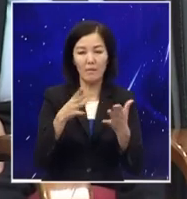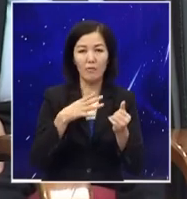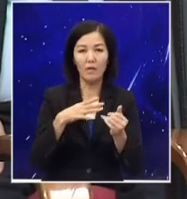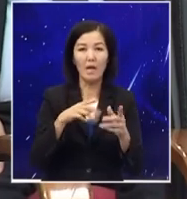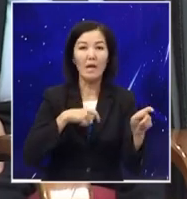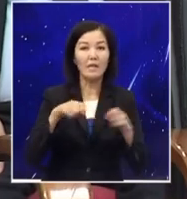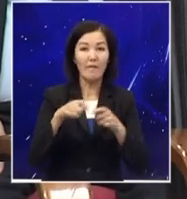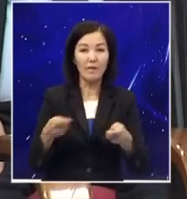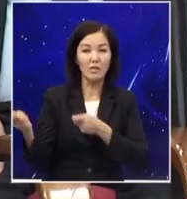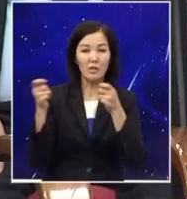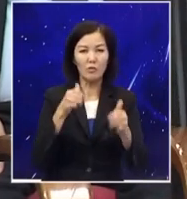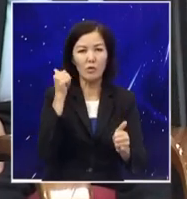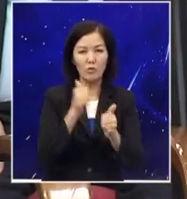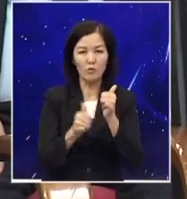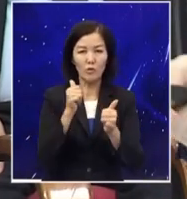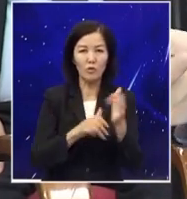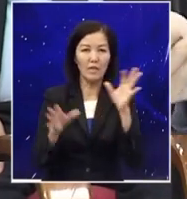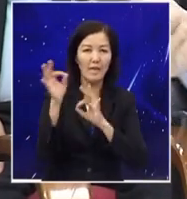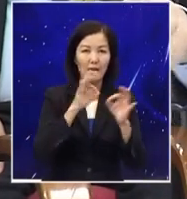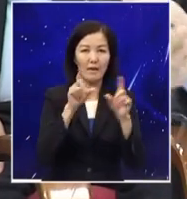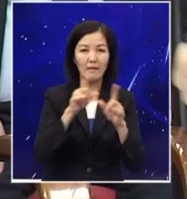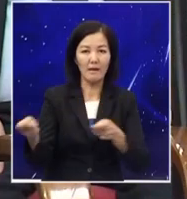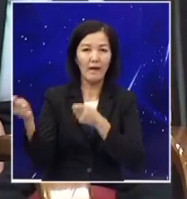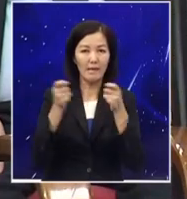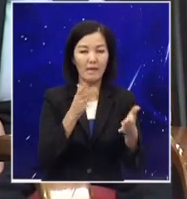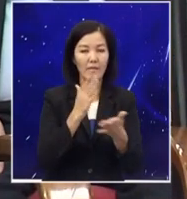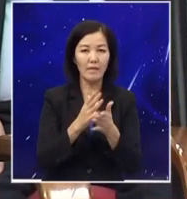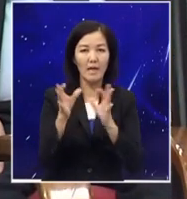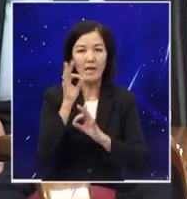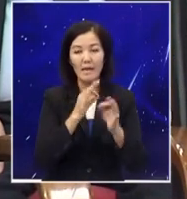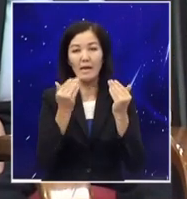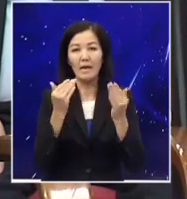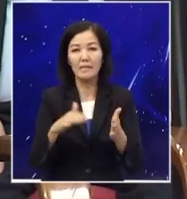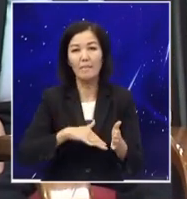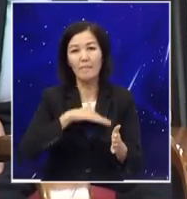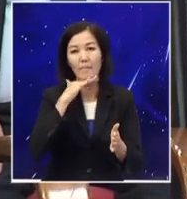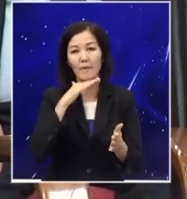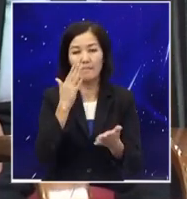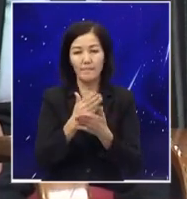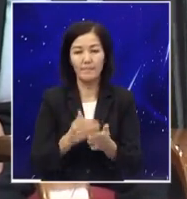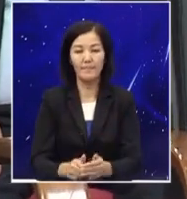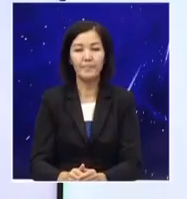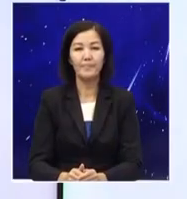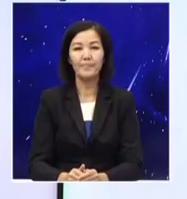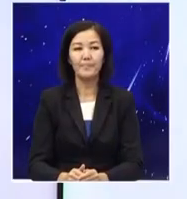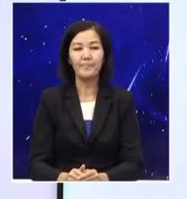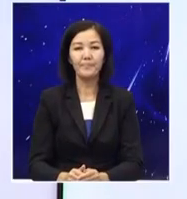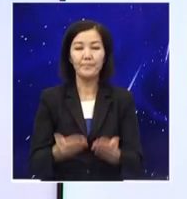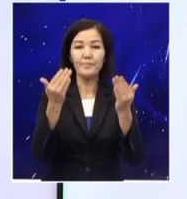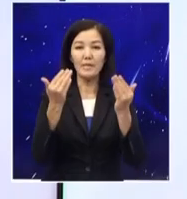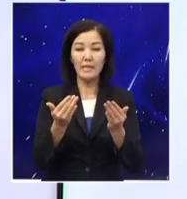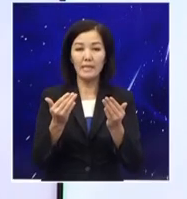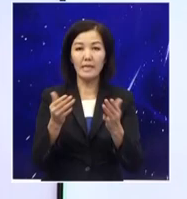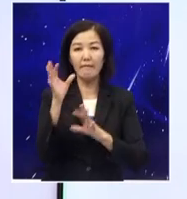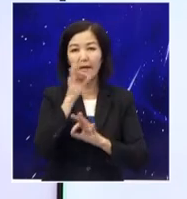тауар жеткізушілер күнделікті дәріханаларға жеткізіп жатыр. Дәрі-дәрмек тап қазір қат болып тұрған жоқ. Енді